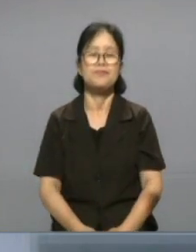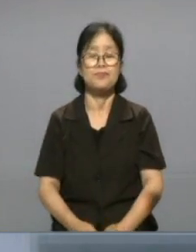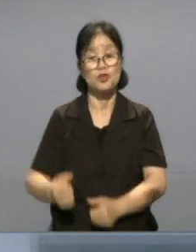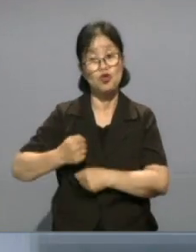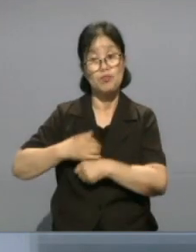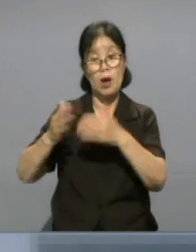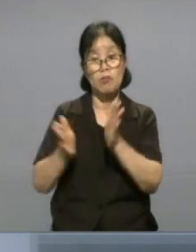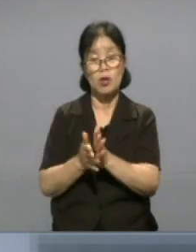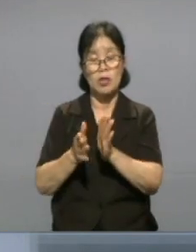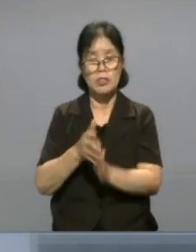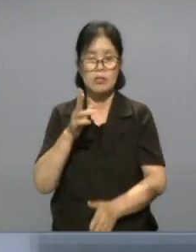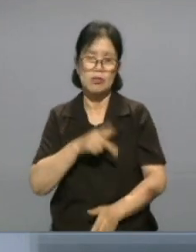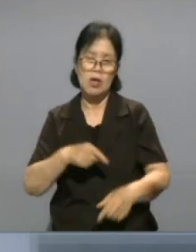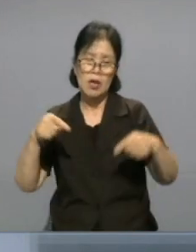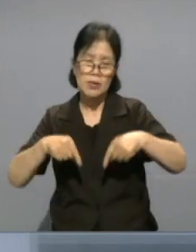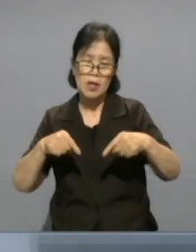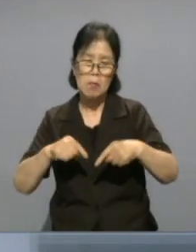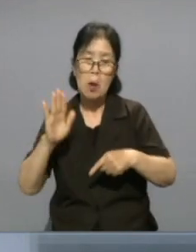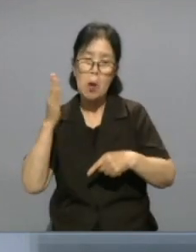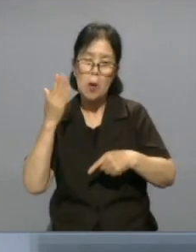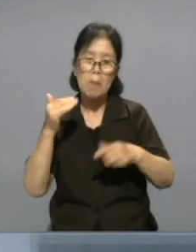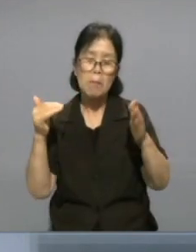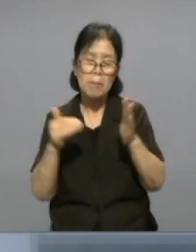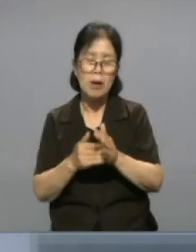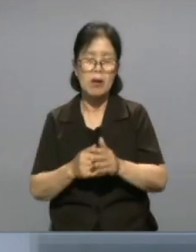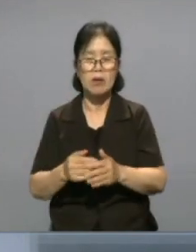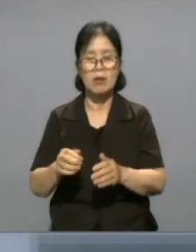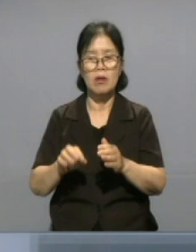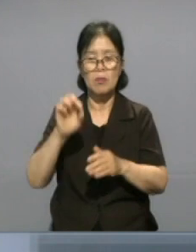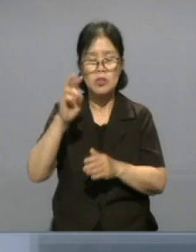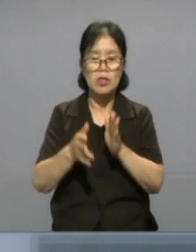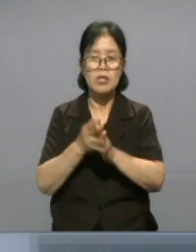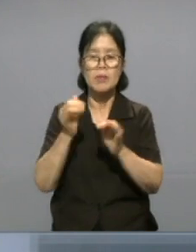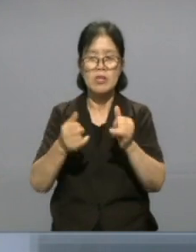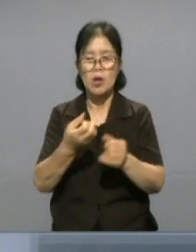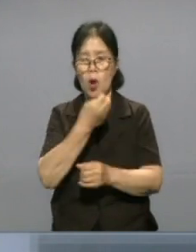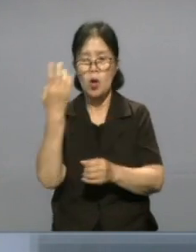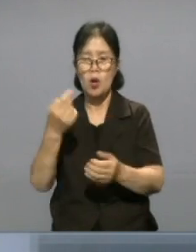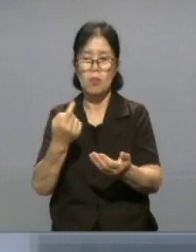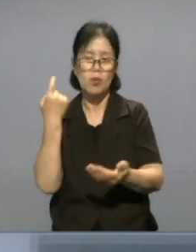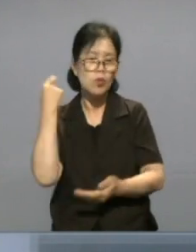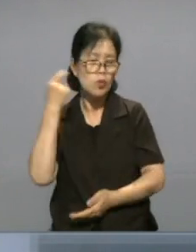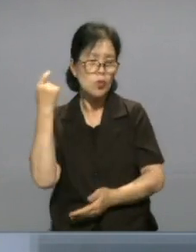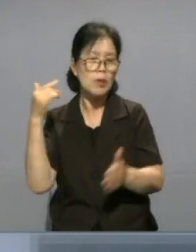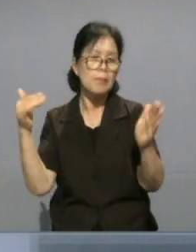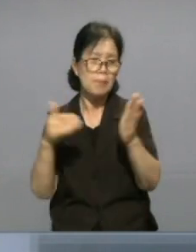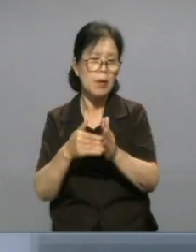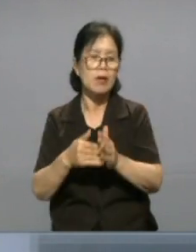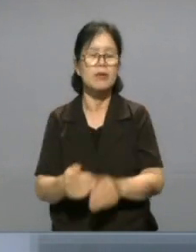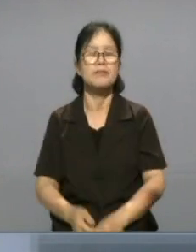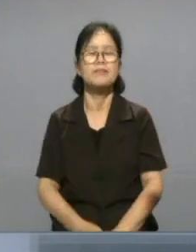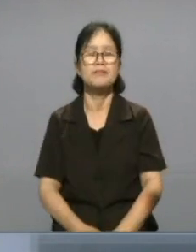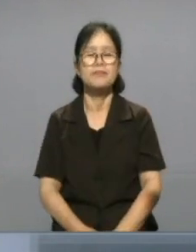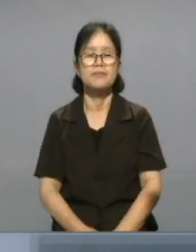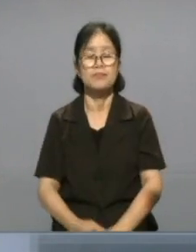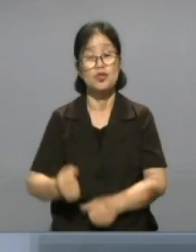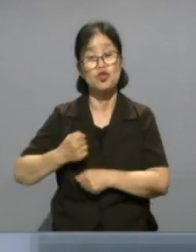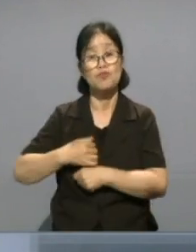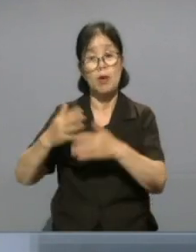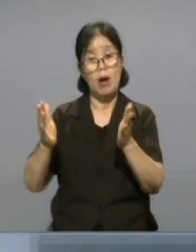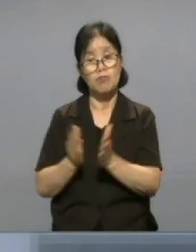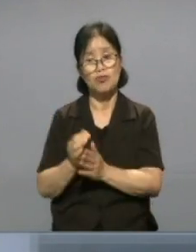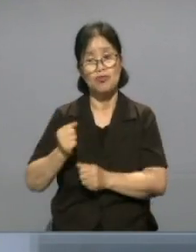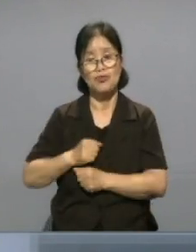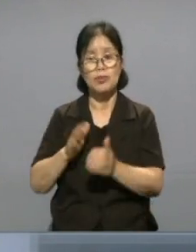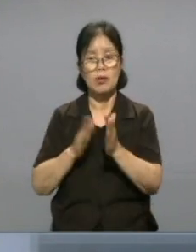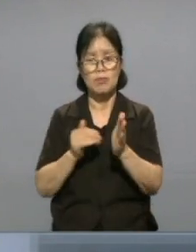국방부와 시의회관 간담회는 최근 이루어졌고 포천 시민들은 언론 보도를 통해 소식을 들어왔을 뿐입니다. 국방부 군사